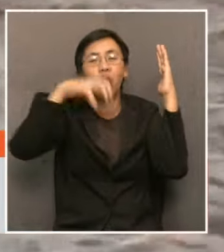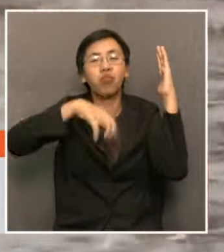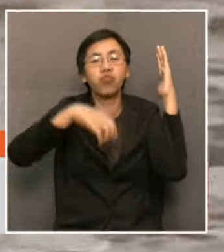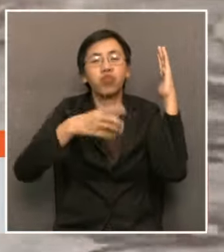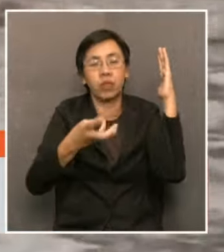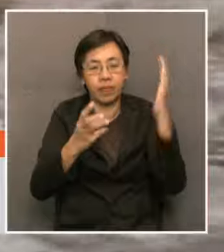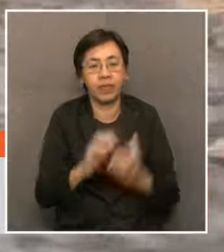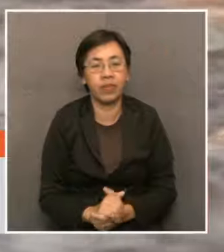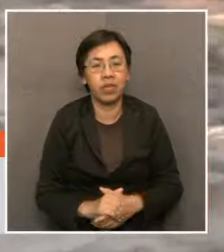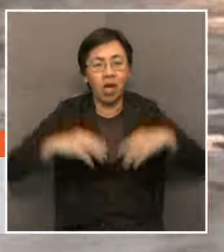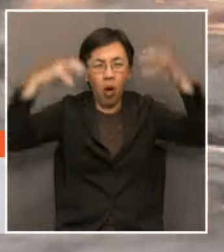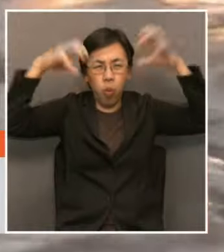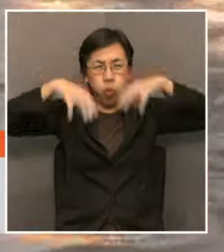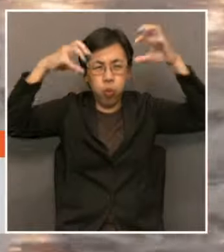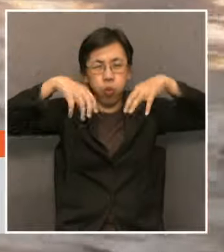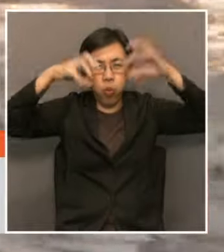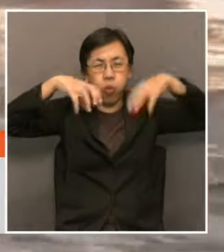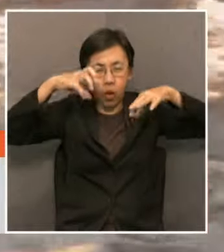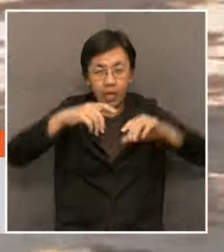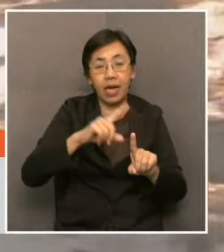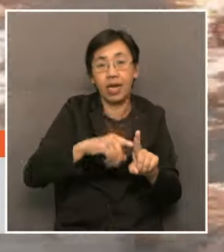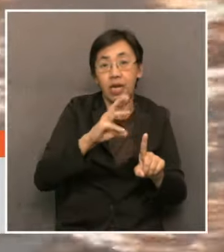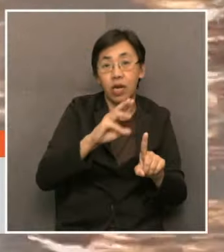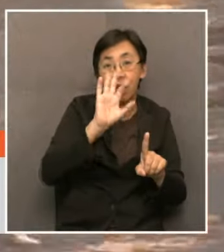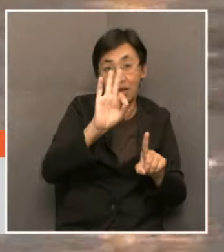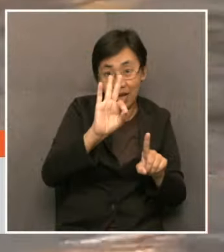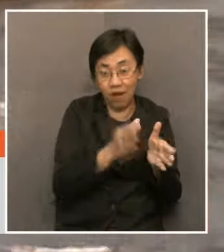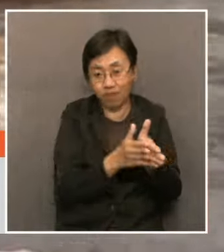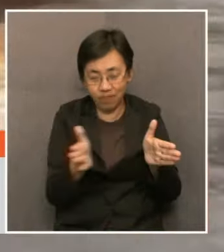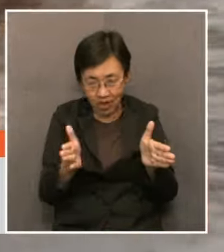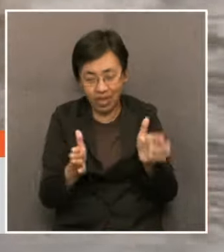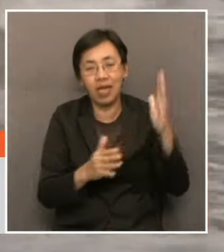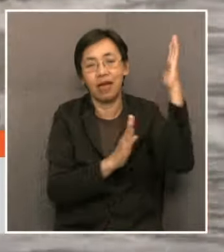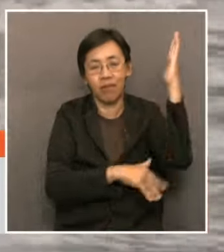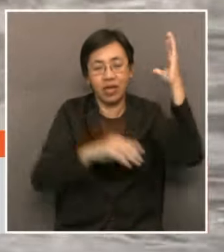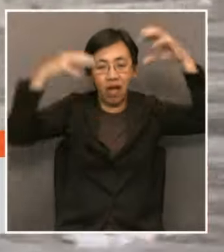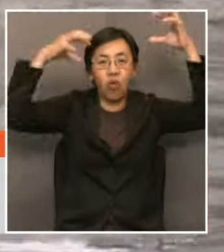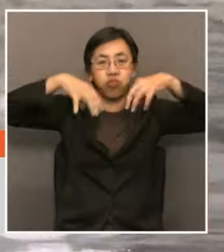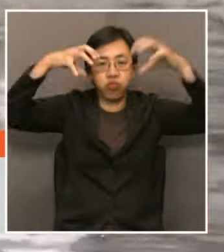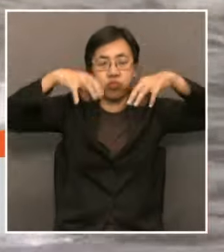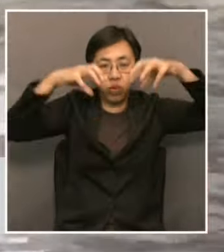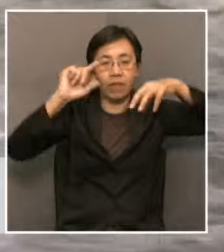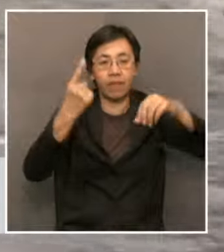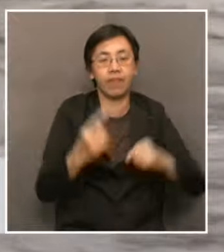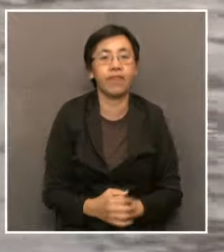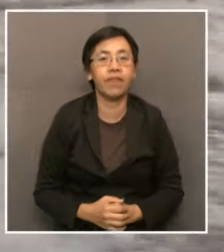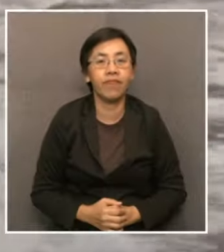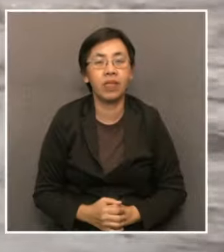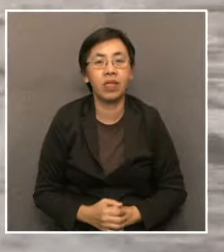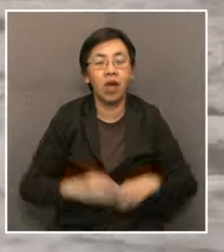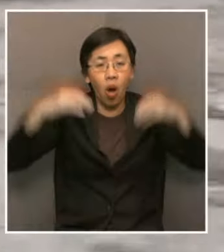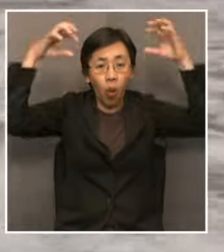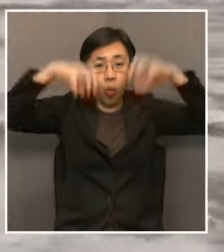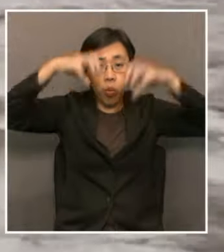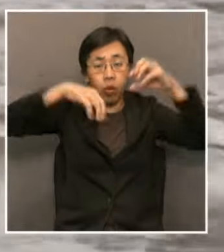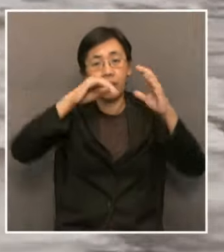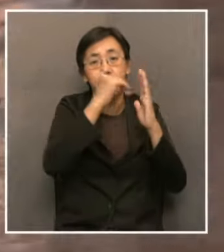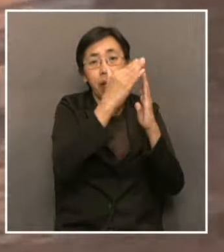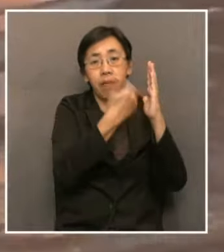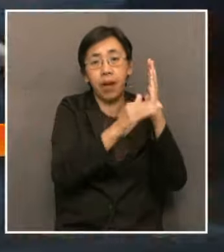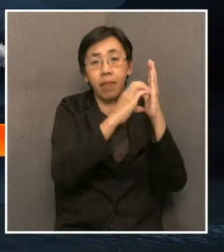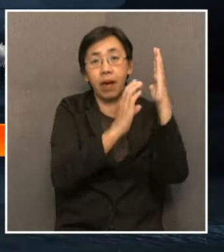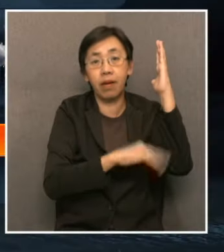ว่าฝนจะเริ่มกลับมาหลังจากวันที่9มิถุนายนนี้ครับมาตรวจสอบปริมาณฝนเป็นรายภาคกันหน่อยนะครับเริ่มต้นจาก